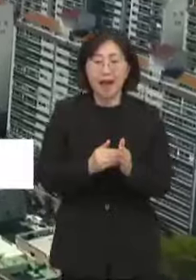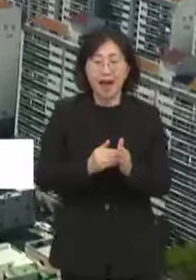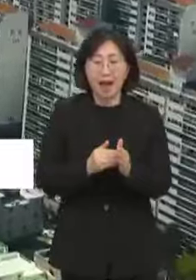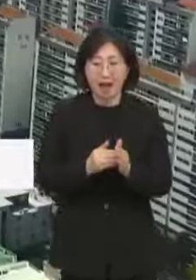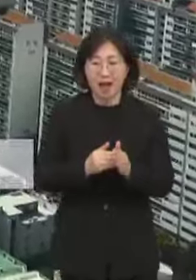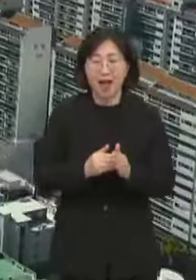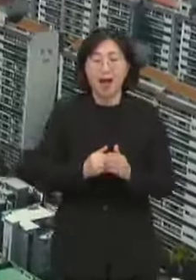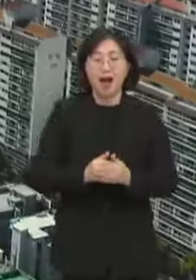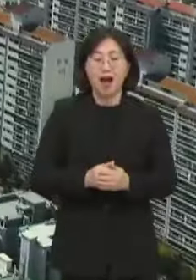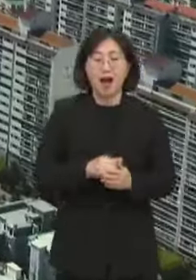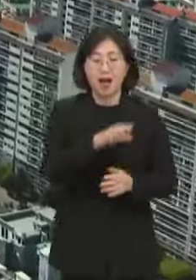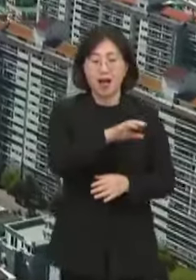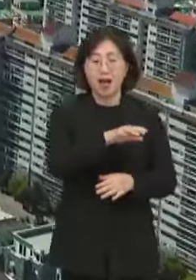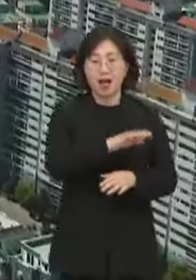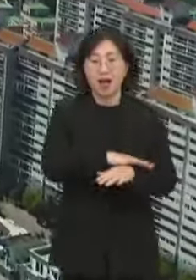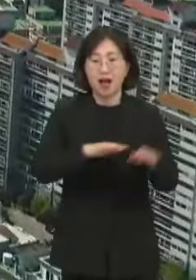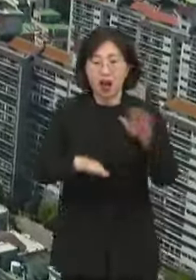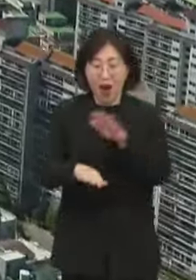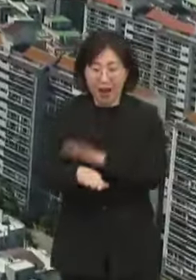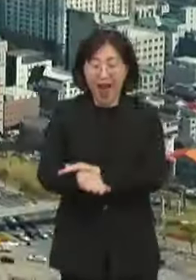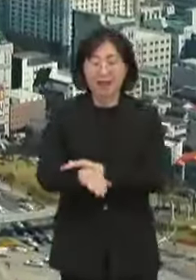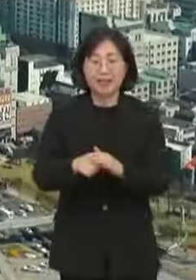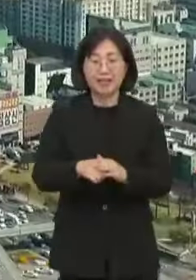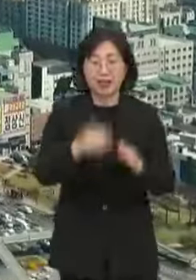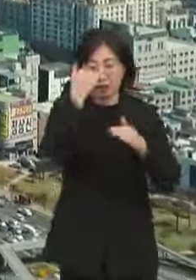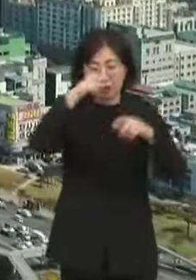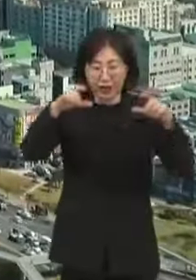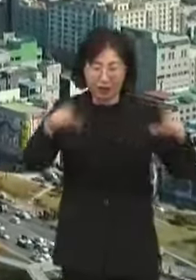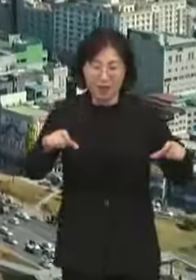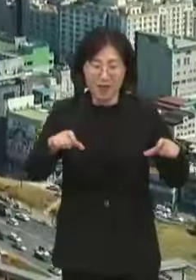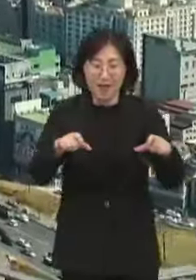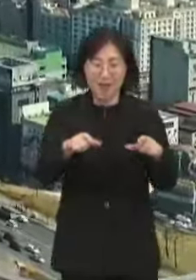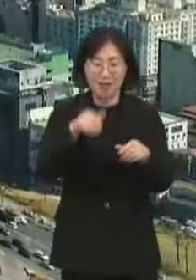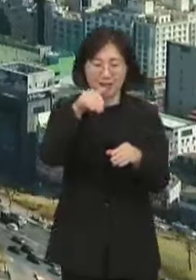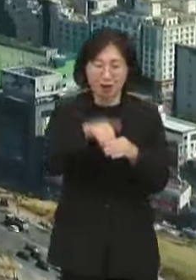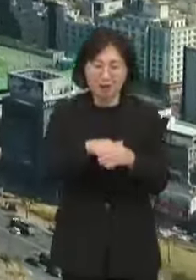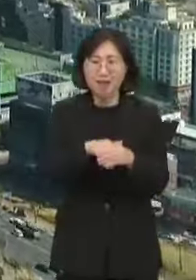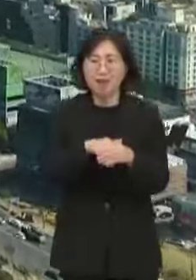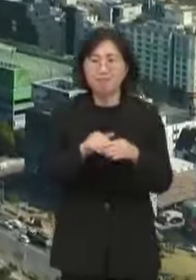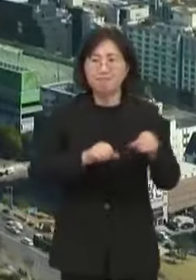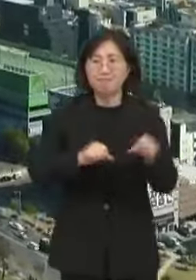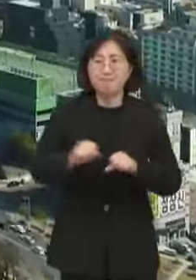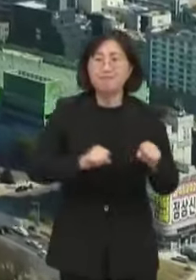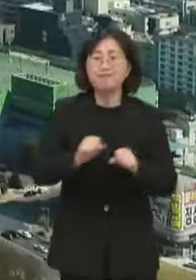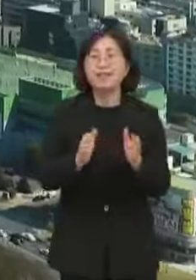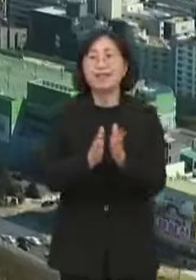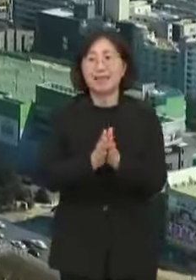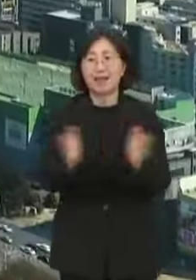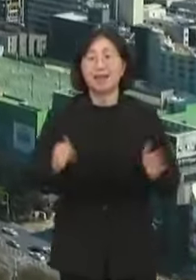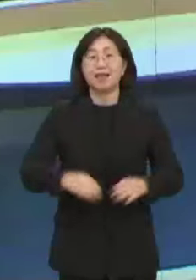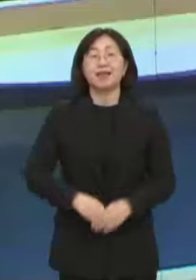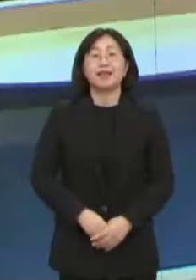가장 잘 반영하는 충청권 표심 잡기에 주력할 방침입니다. TJB 조혜원입니다.